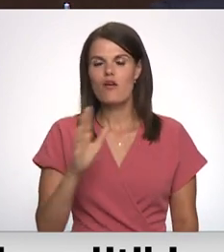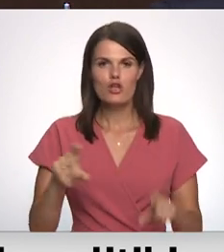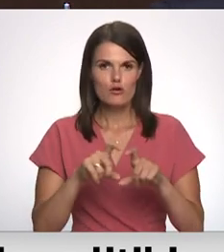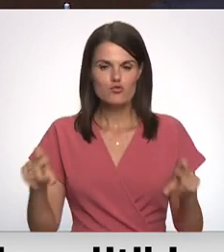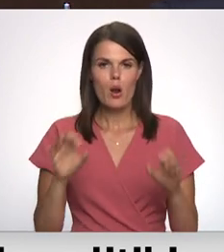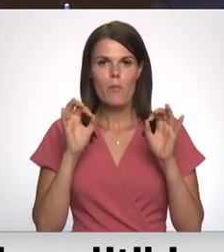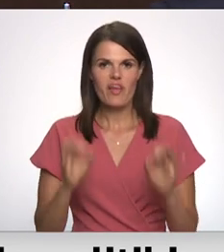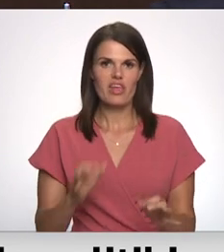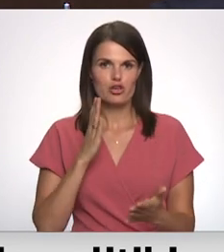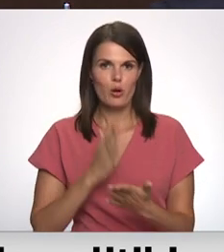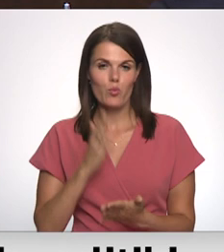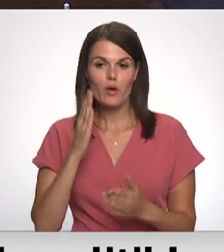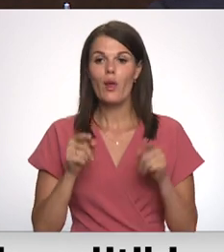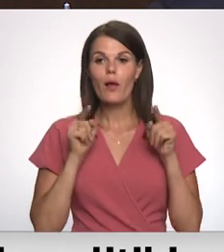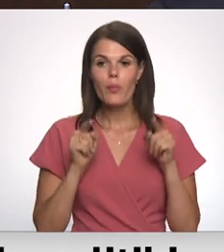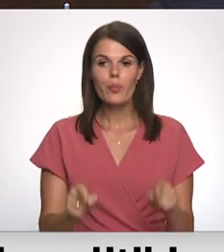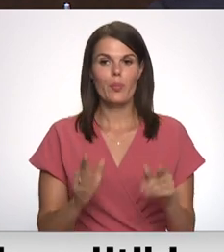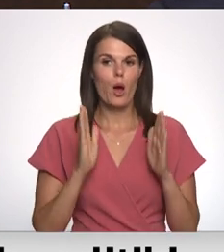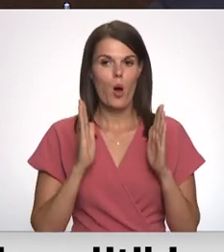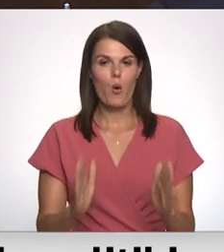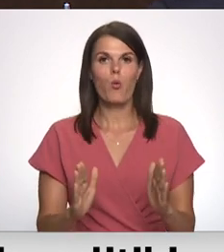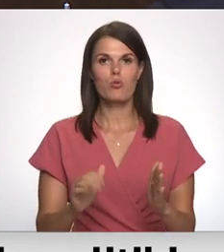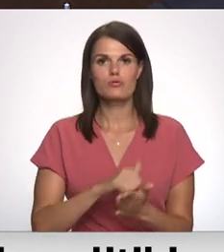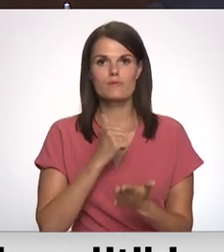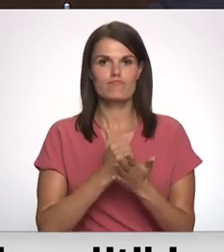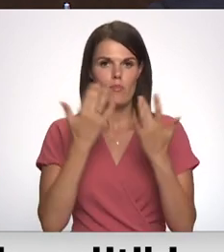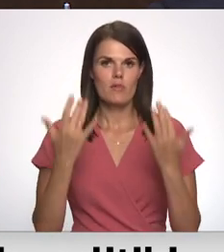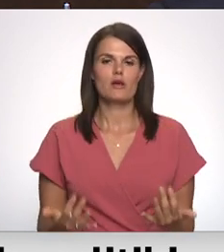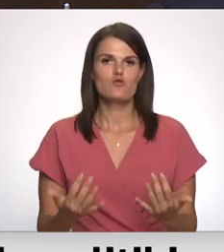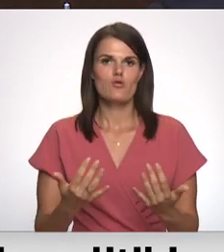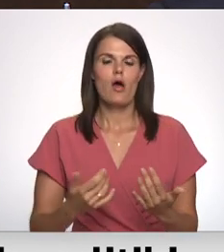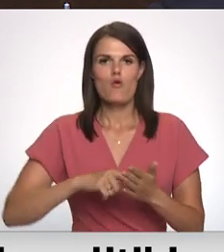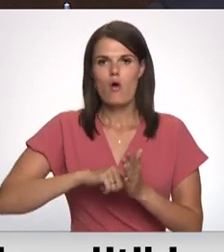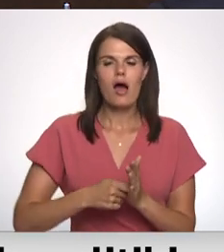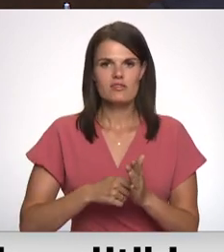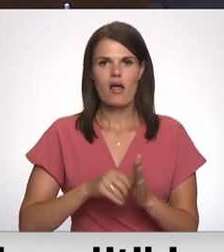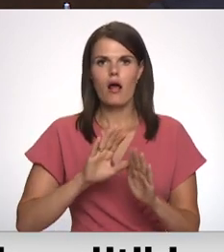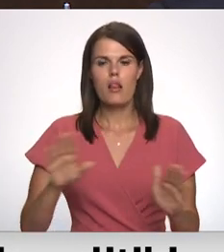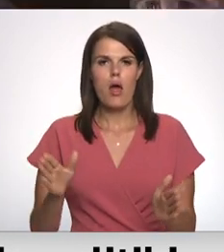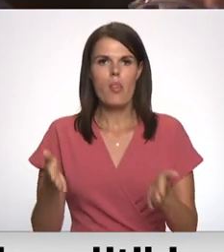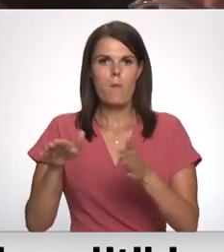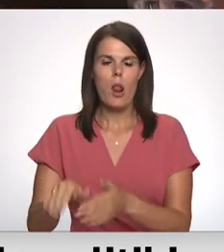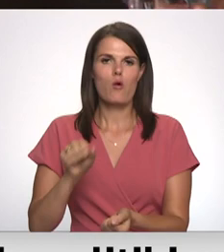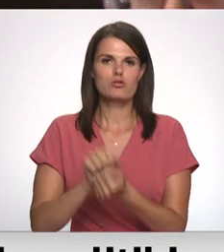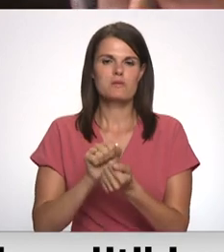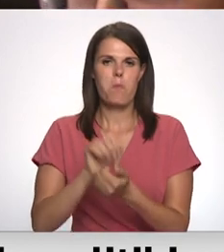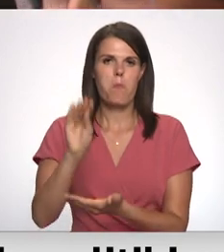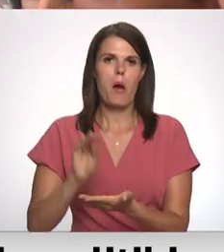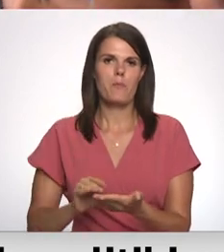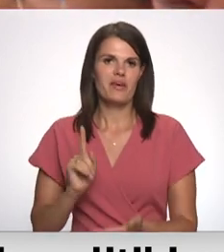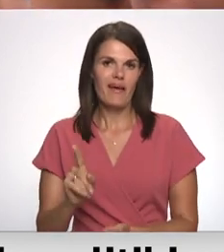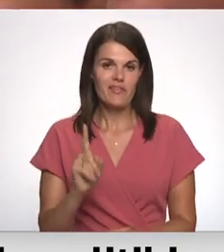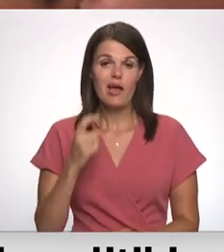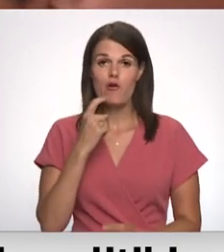patiesi notiek. Tā būs panākuma atslēga, lai nepaliek kārtējā reformas papīra. Konservatīvie sola,